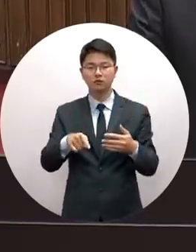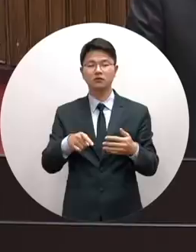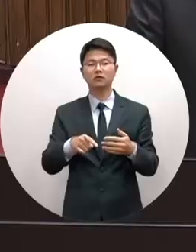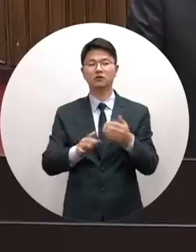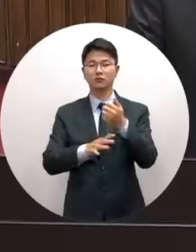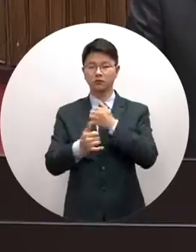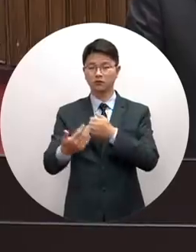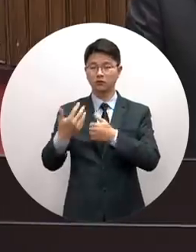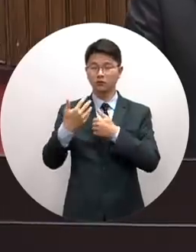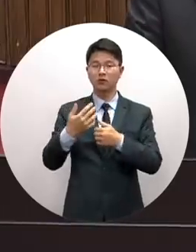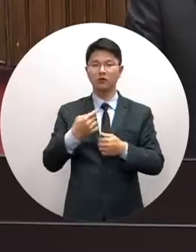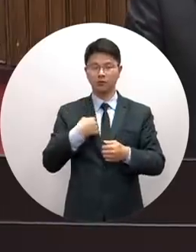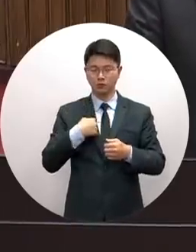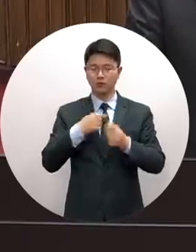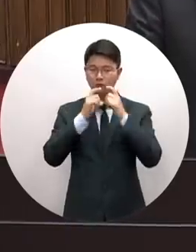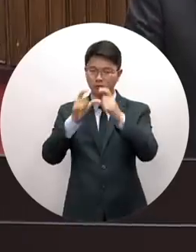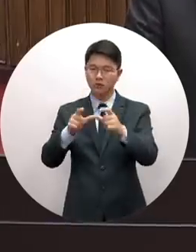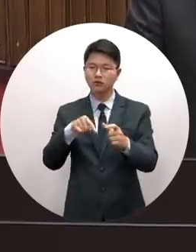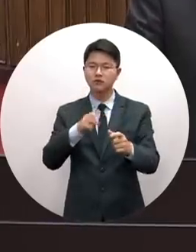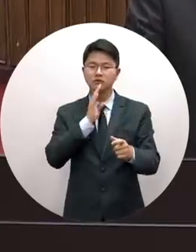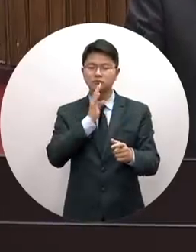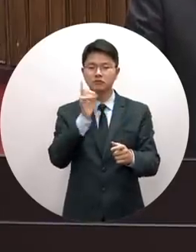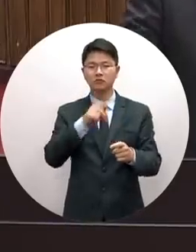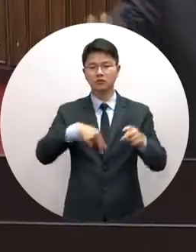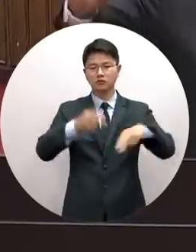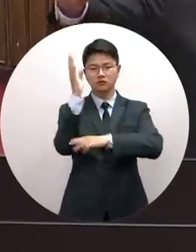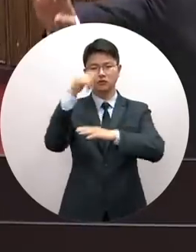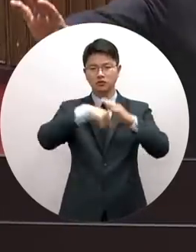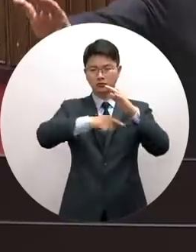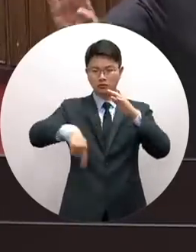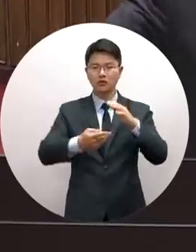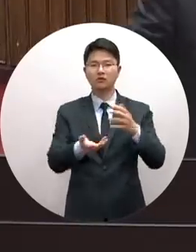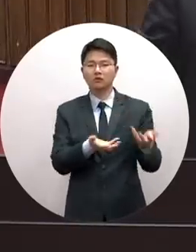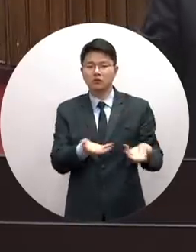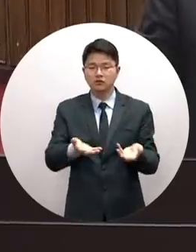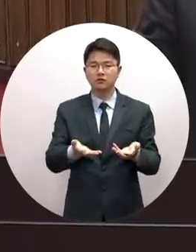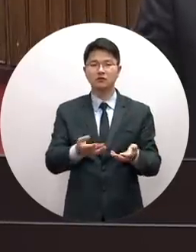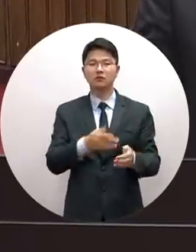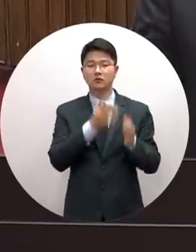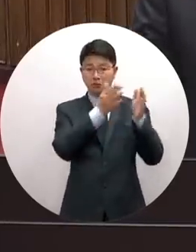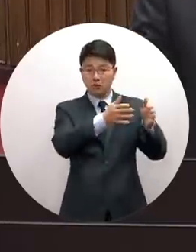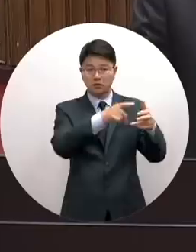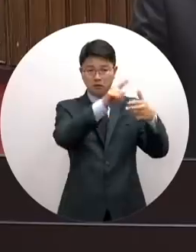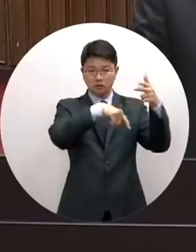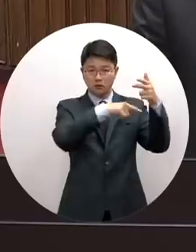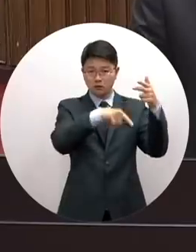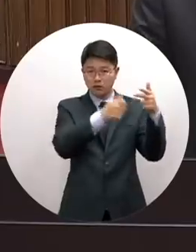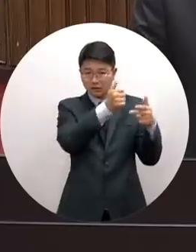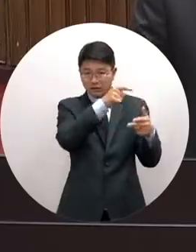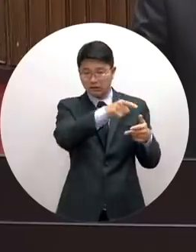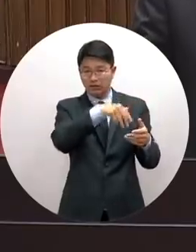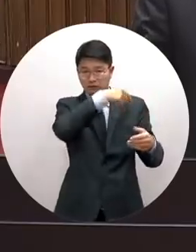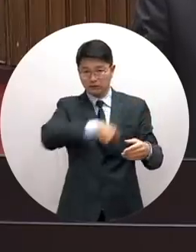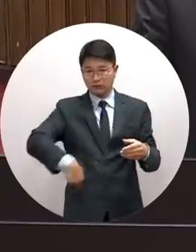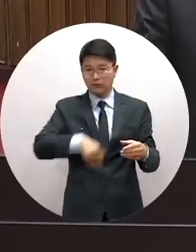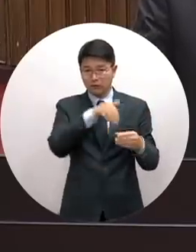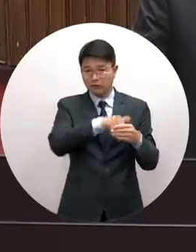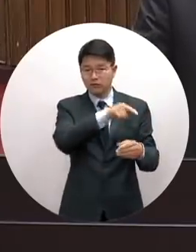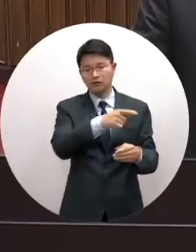以我是谈行政院的这个政务，我就不评论他的选举了。但我是对